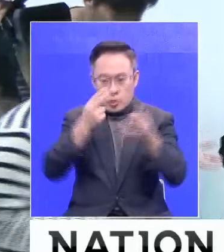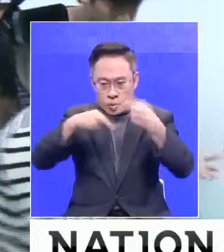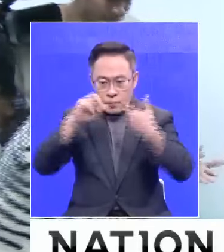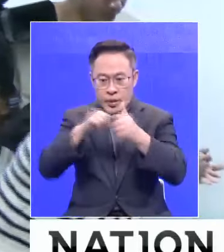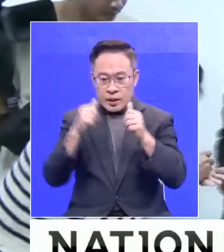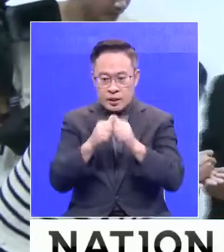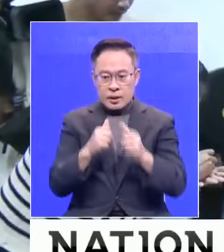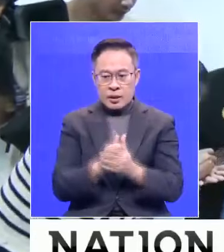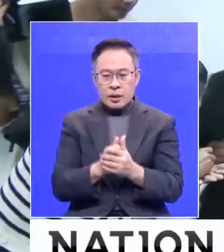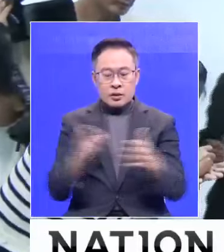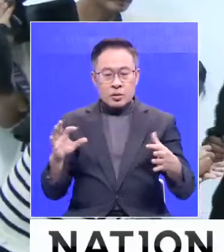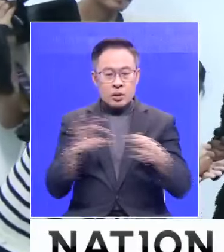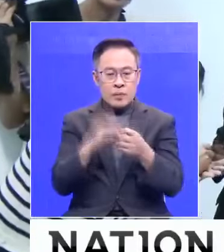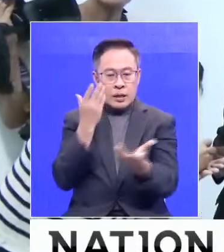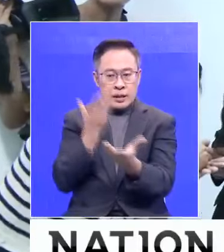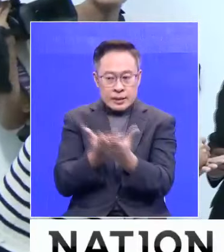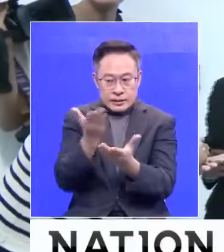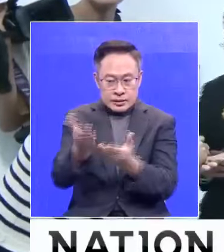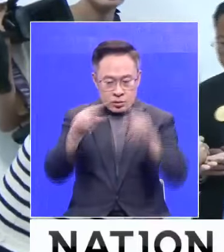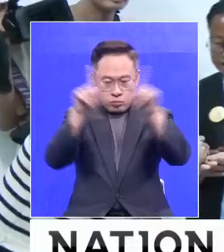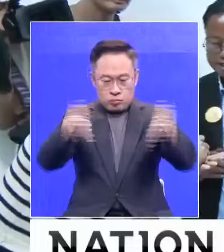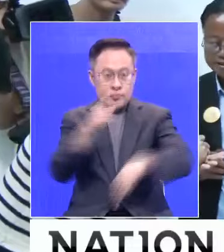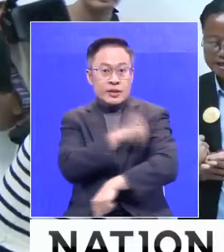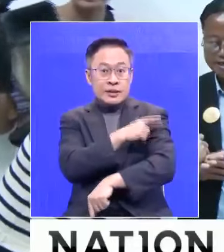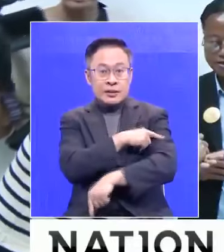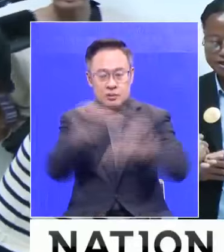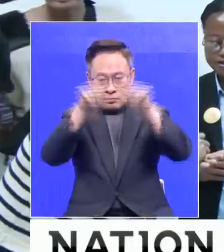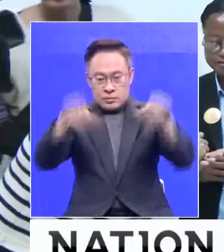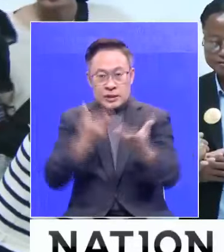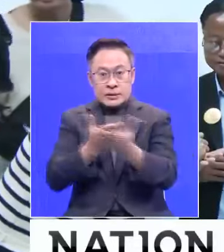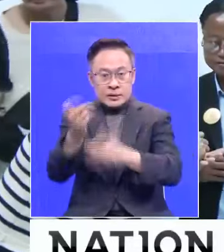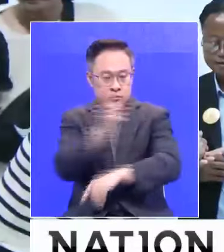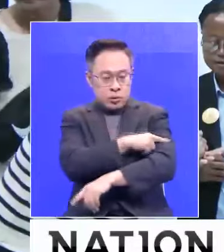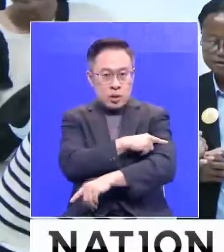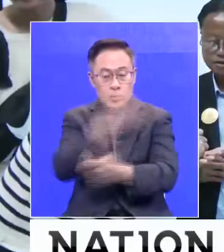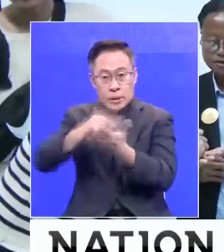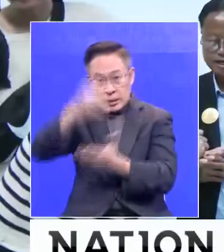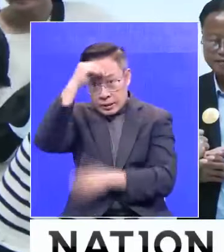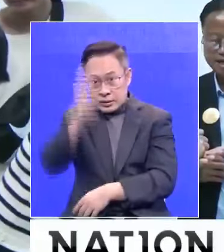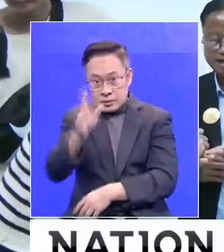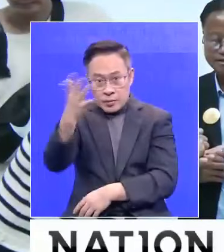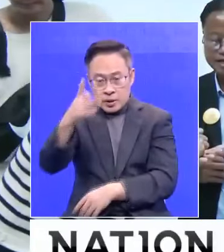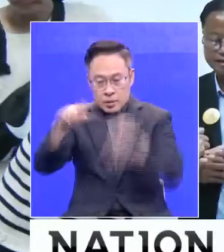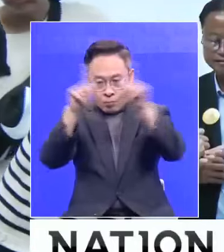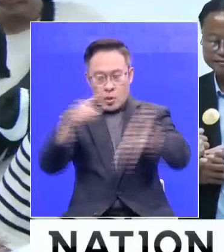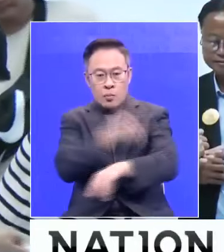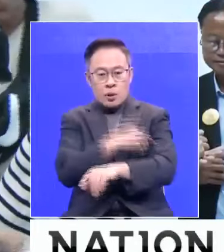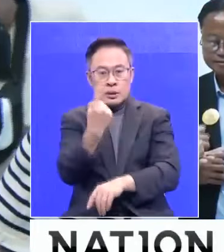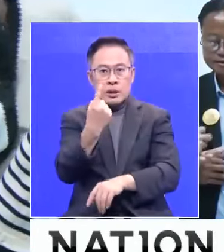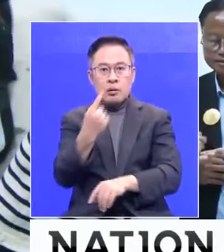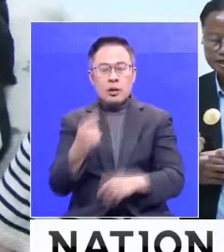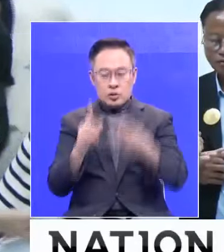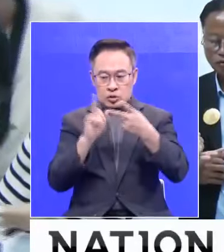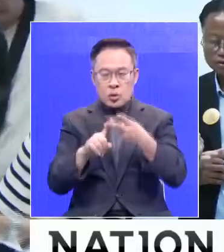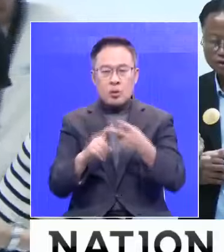ายตำแหน่งทางการเมืองนะครับที่ระบุว่าถือว่าเป็นเรื่องใหญ่และก่อนที่ซอลักนั้นจะร่วมนั่งโต๊ะแถลงอยู่บริเวณนี้นะครับ